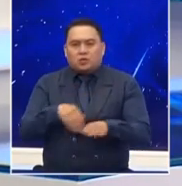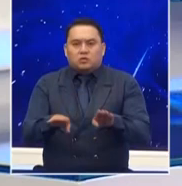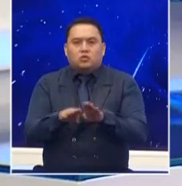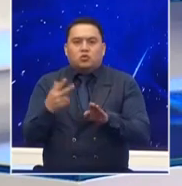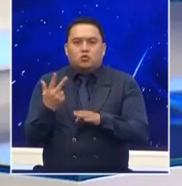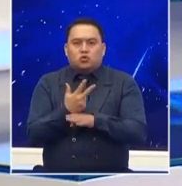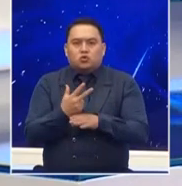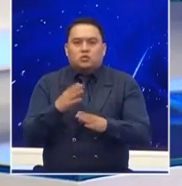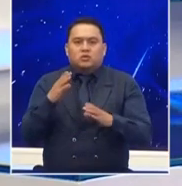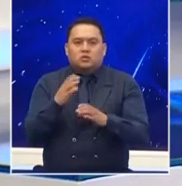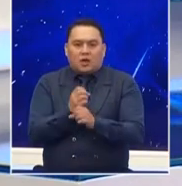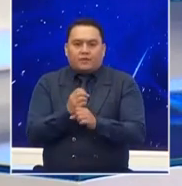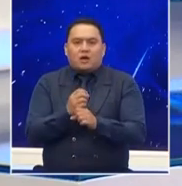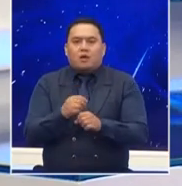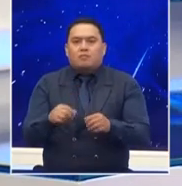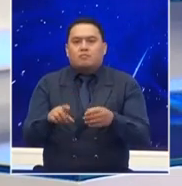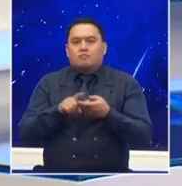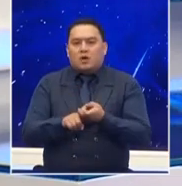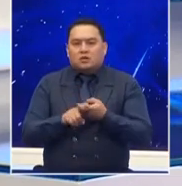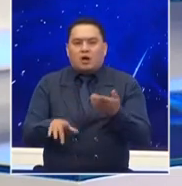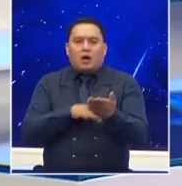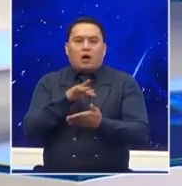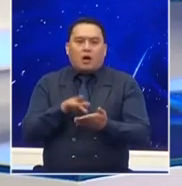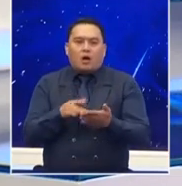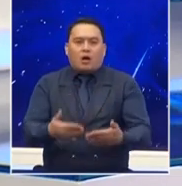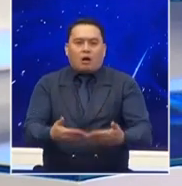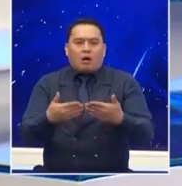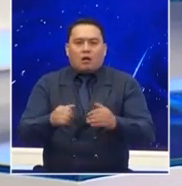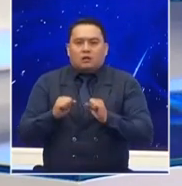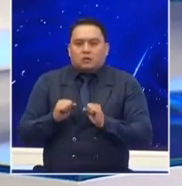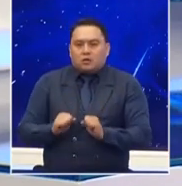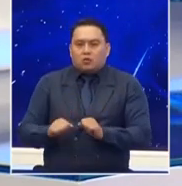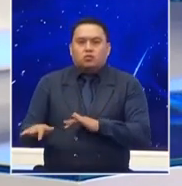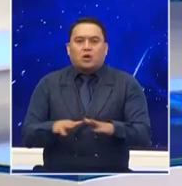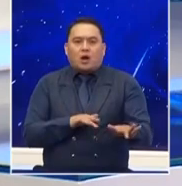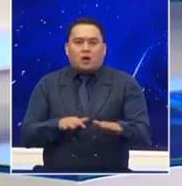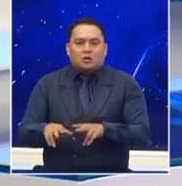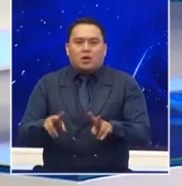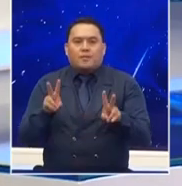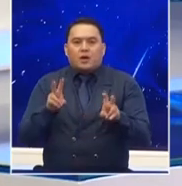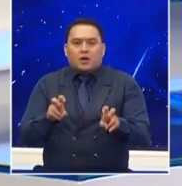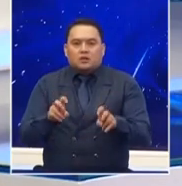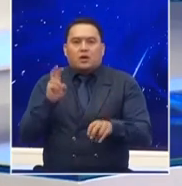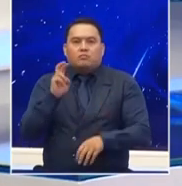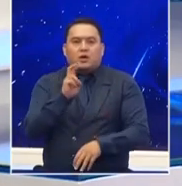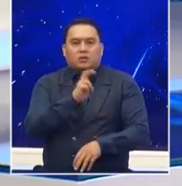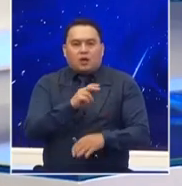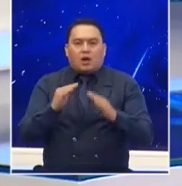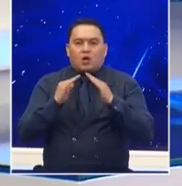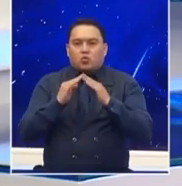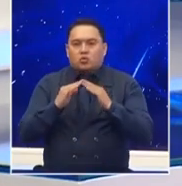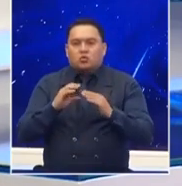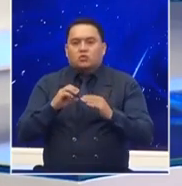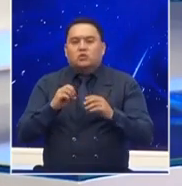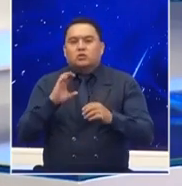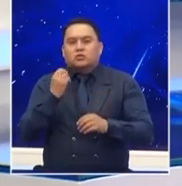салыстырғанда 3-ке кеміген. Осыған байланысты қалалық төтеншеліктер алдын алу шараларын өткізді. Мерекелік саяжайына барды. Халықтың әлеуметтік